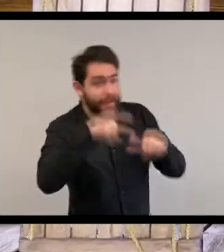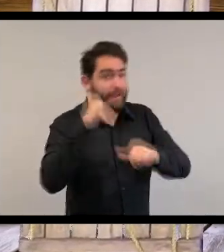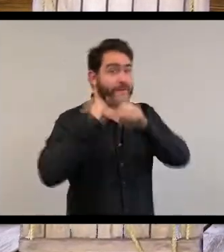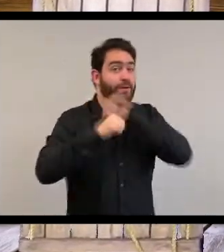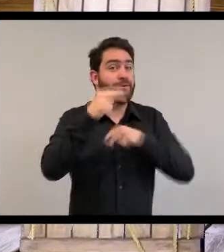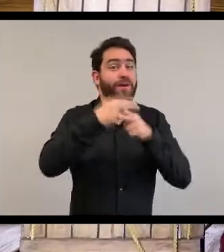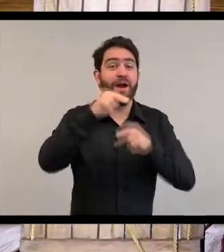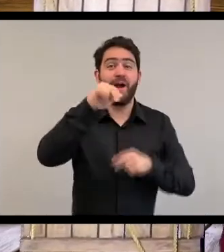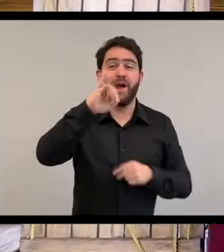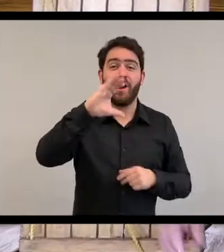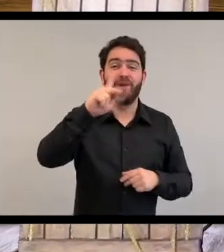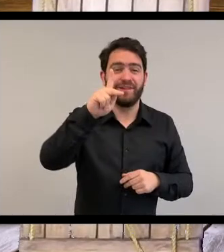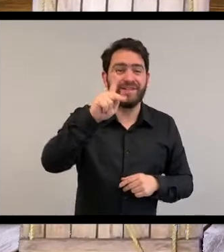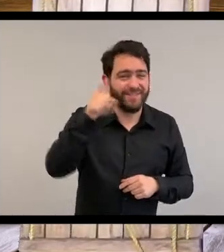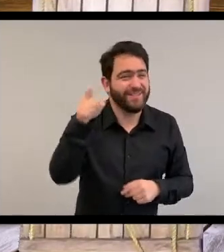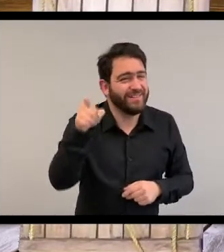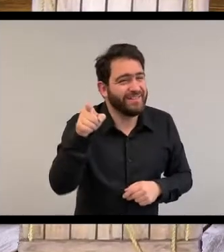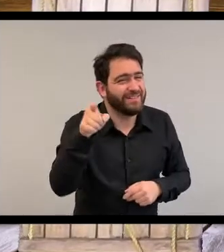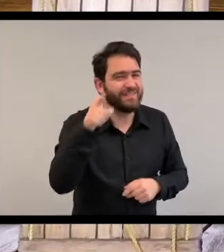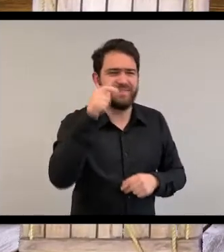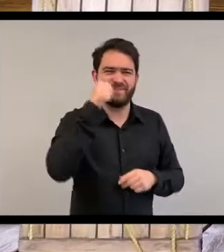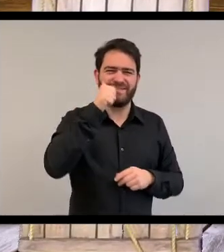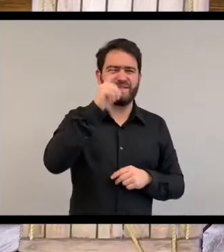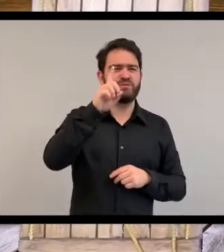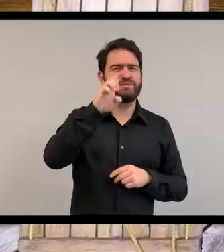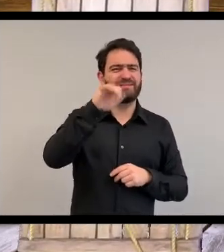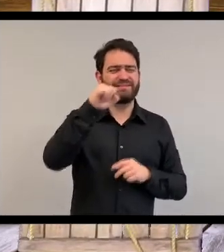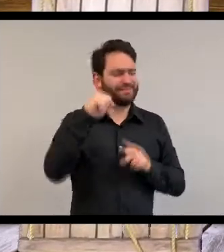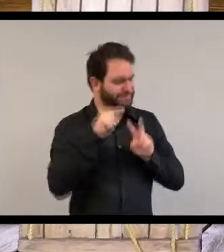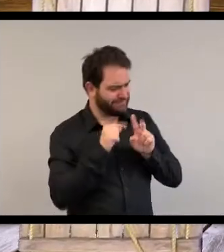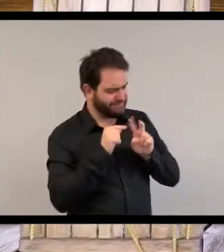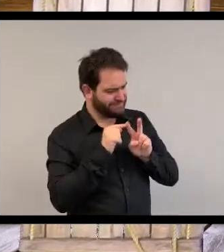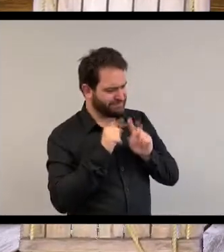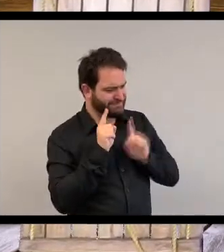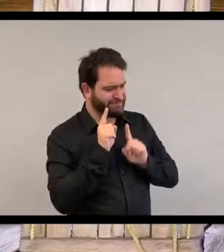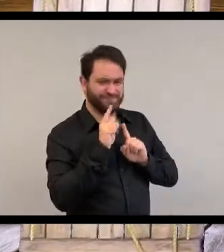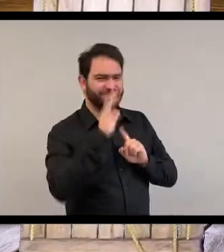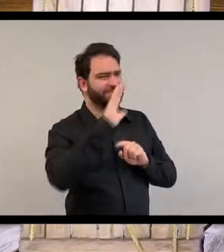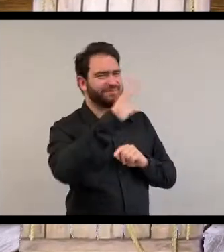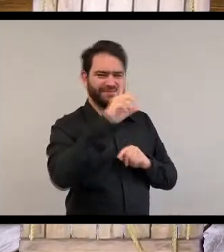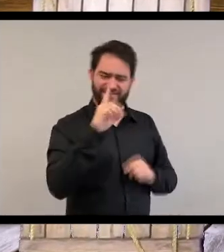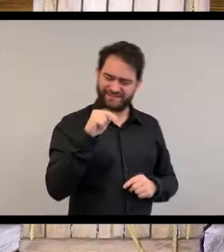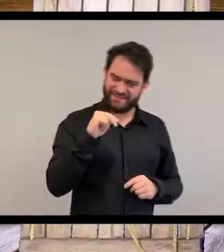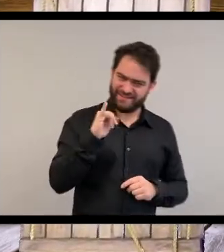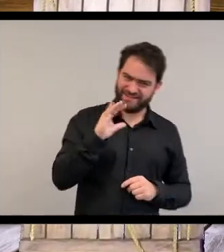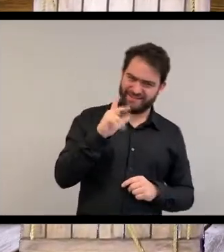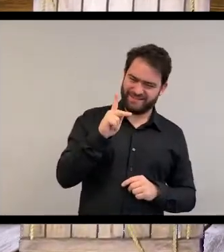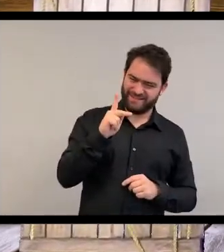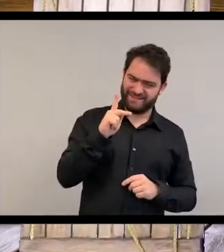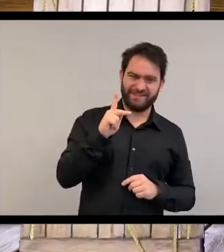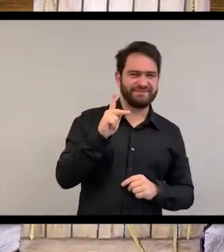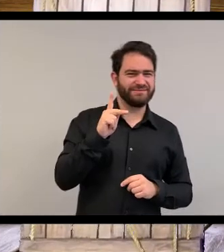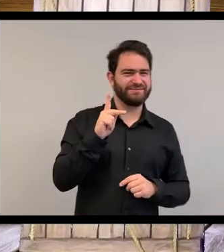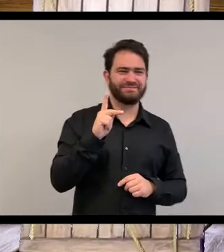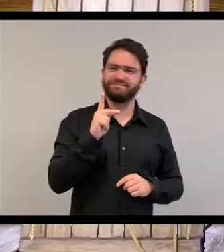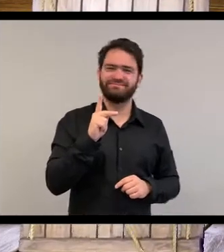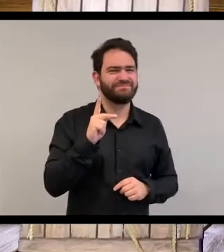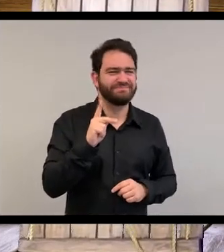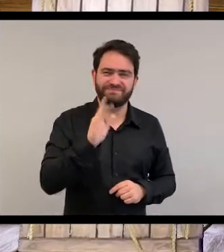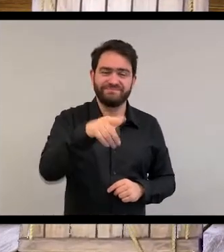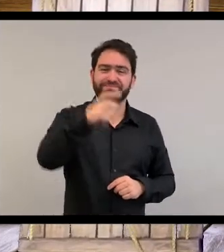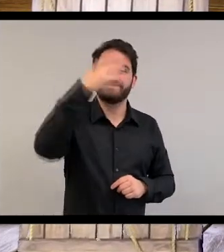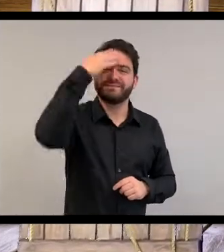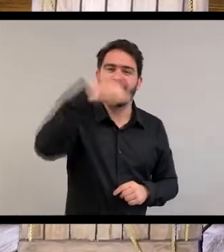'en ai flanqué! » « Je te le dis! » « On l'appelle Nick! » « Dit Denise